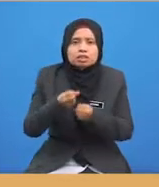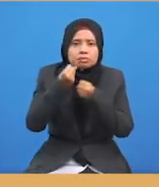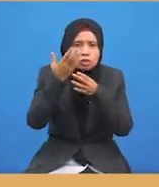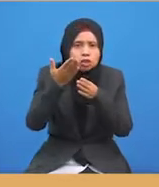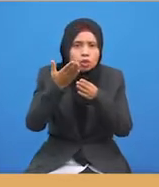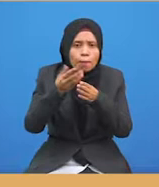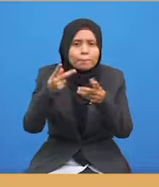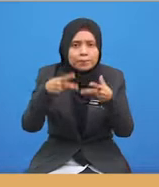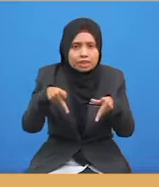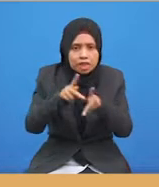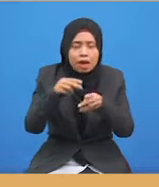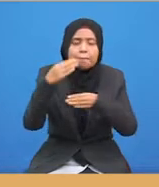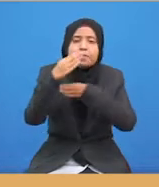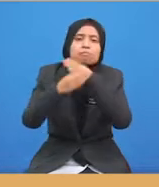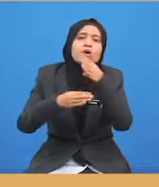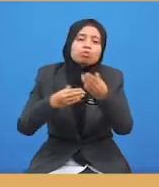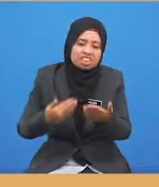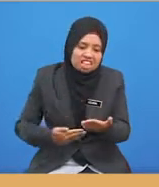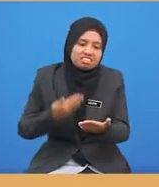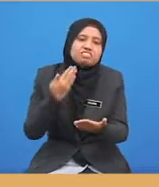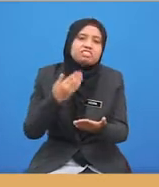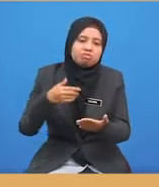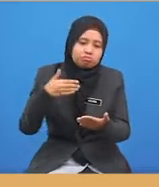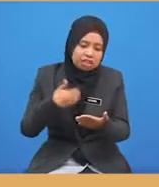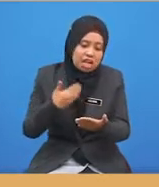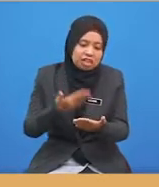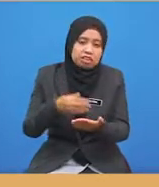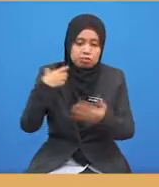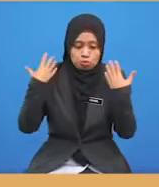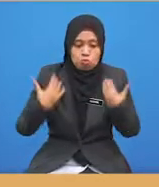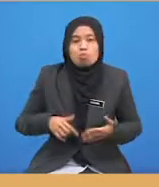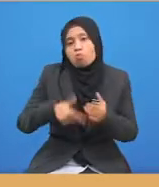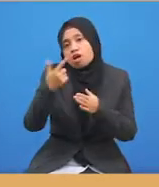mementingkan pembangunan lahiriah sahaja, ya murid-murid.